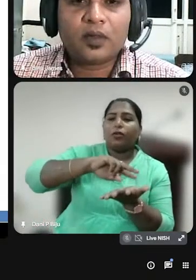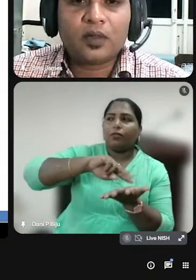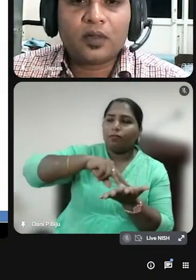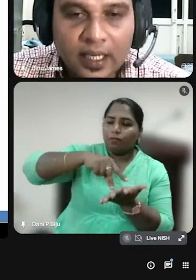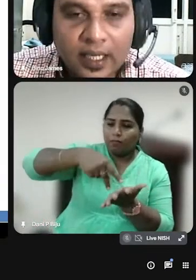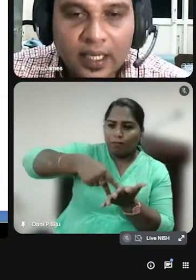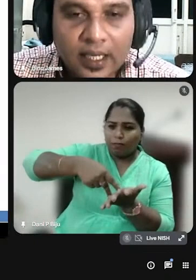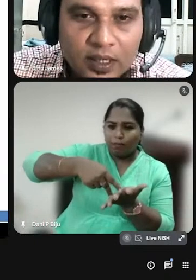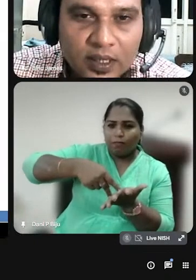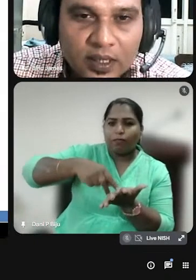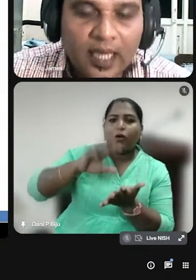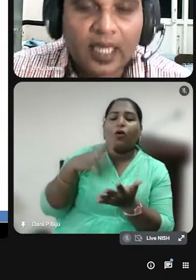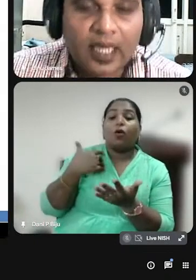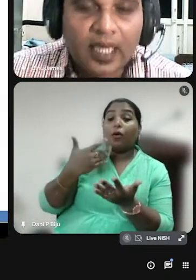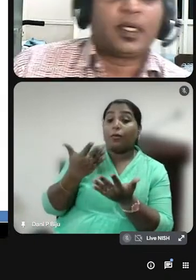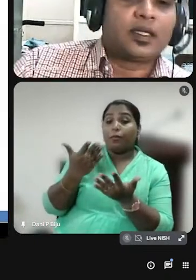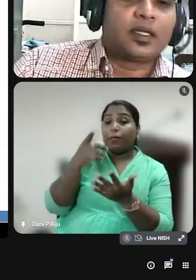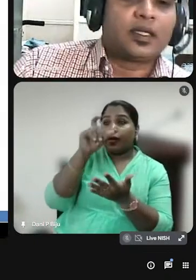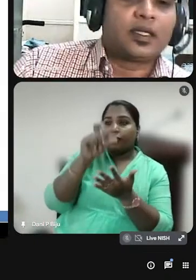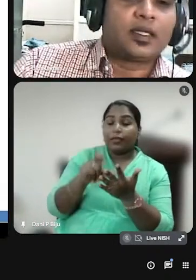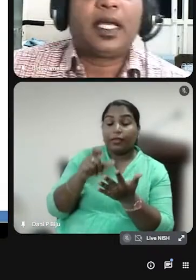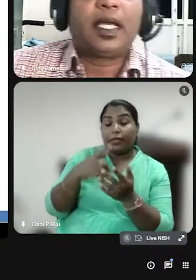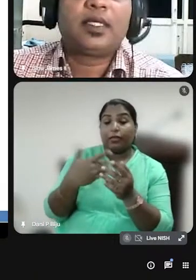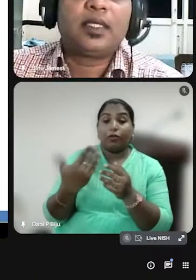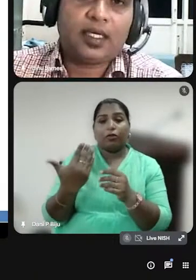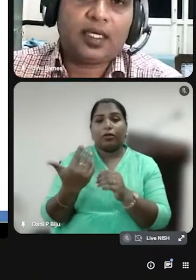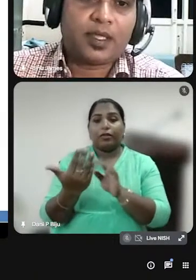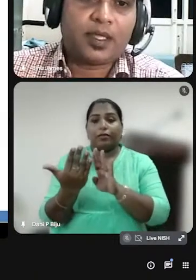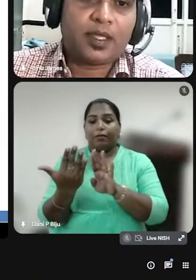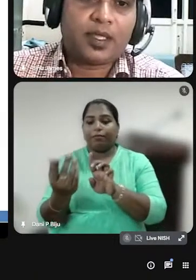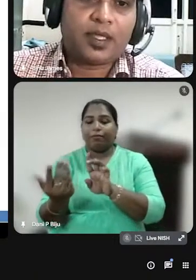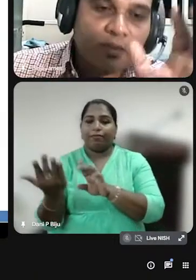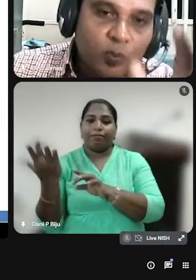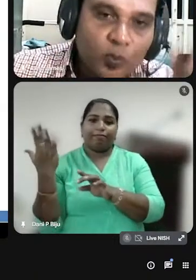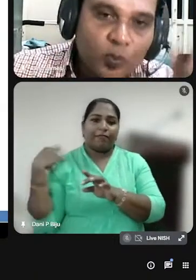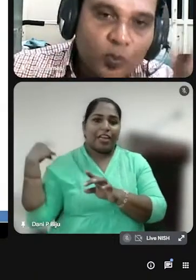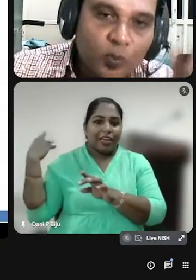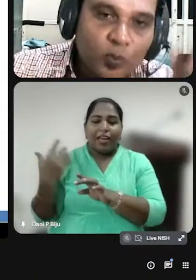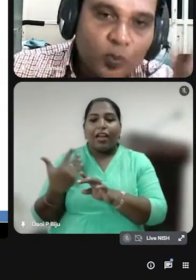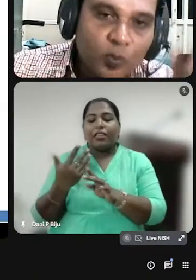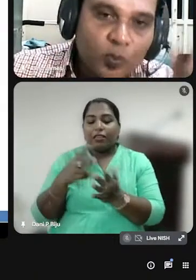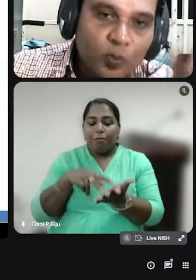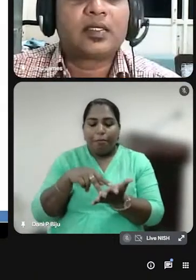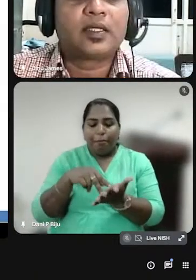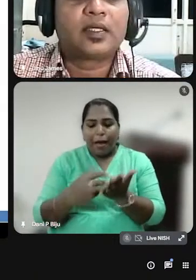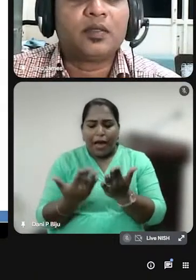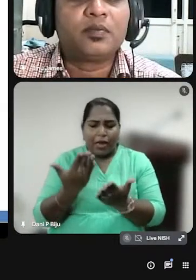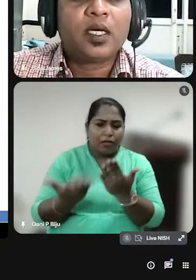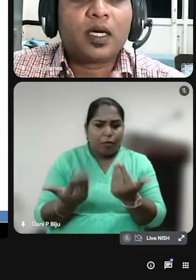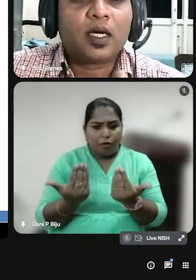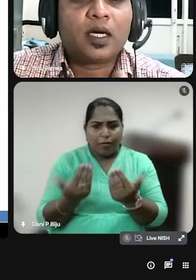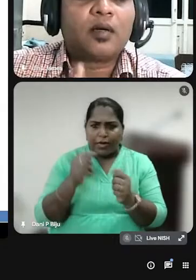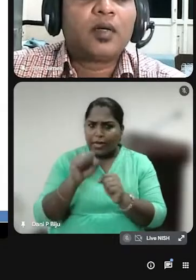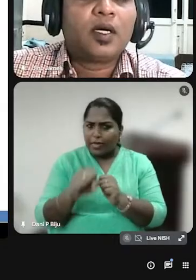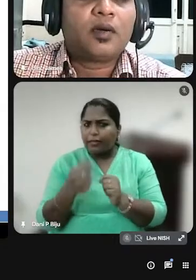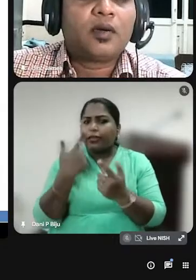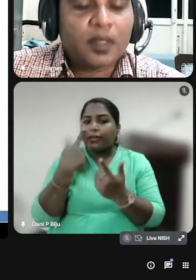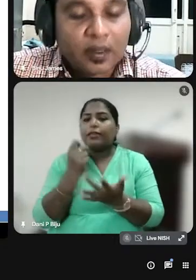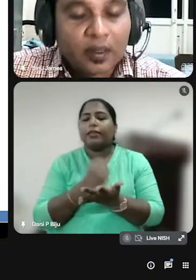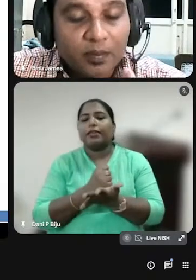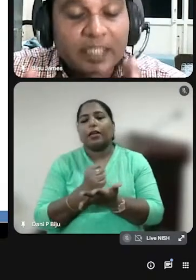ആരെങ്കിലും ഒന്ന് തട്ടി ആ സമയത്ത് ബാലൻസ് ചെയ്ത് നിൽക്കാൻ പറ്റും. അപ്പൊ ഈ 3 രീതിയിലുള്ള ബാലൻസുകളും